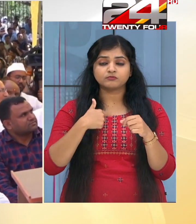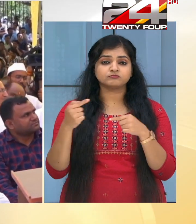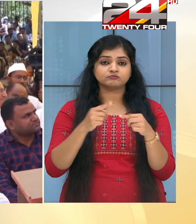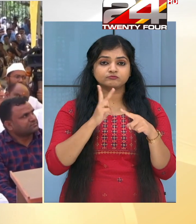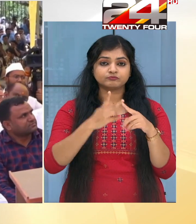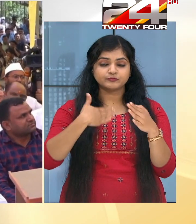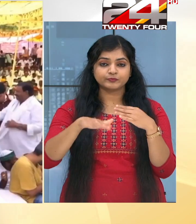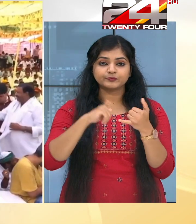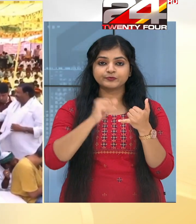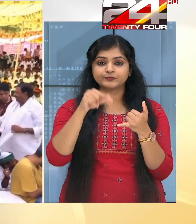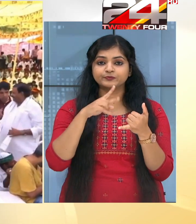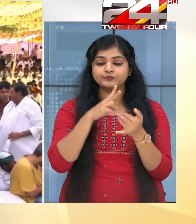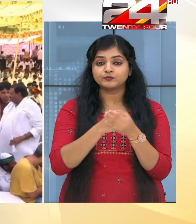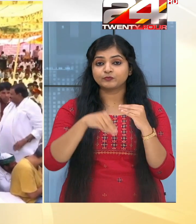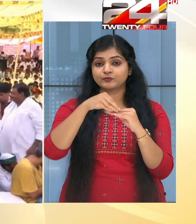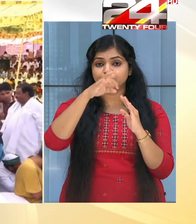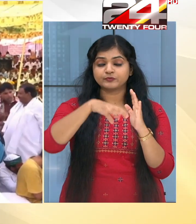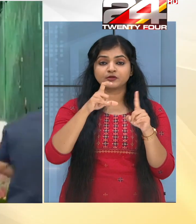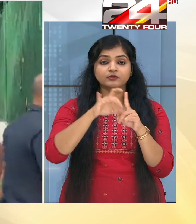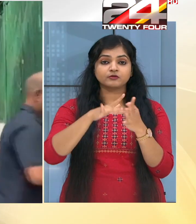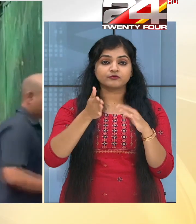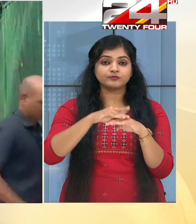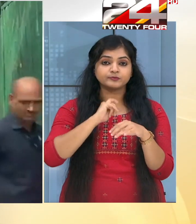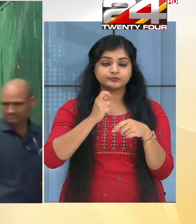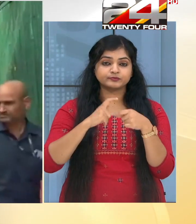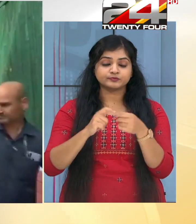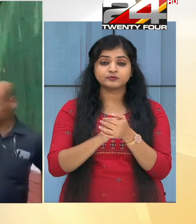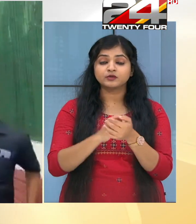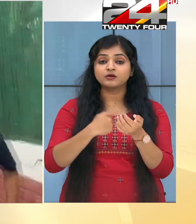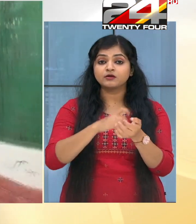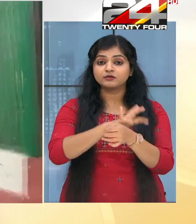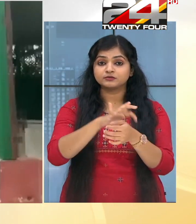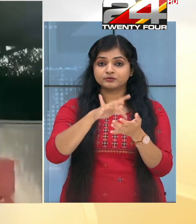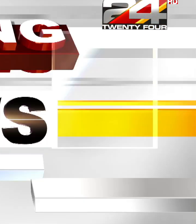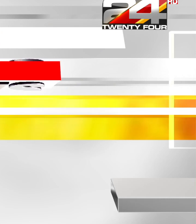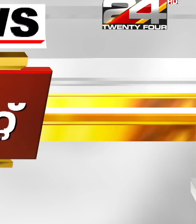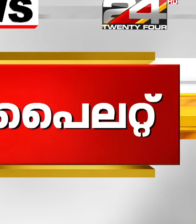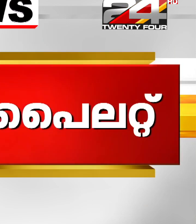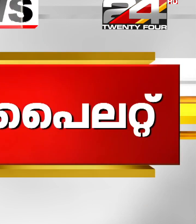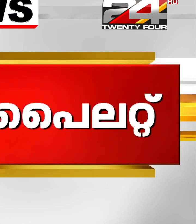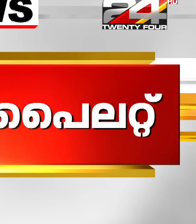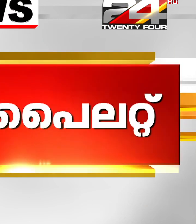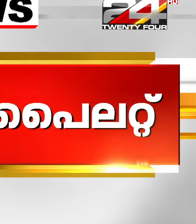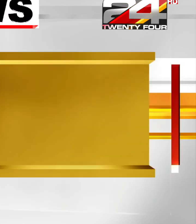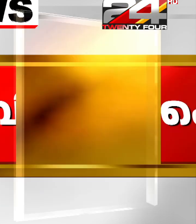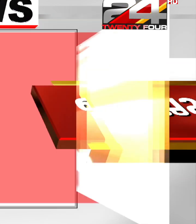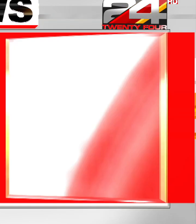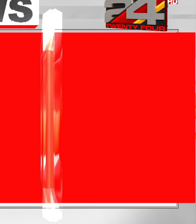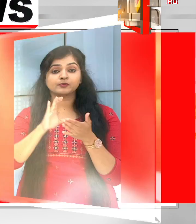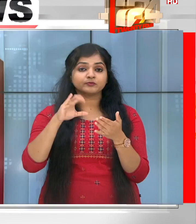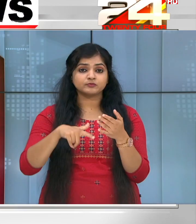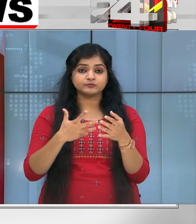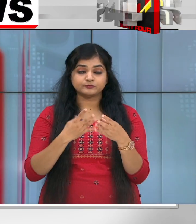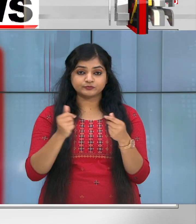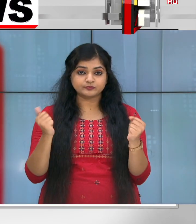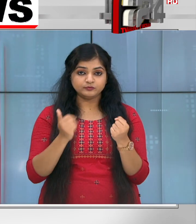പൈലറ്റ് വ്യക്തമാക്കി. വിവരങ്ങളുമായി ആർ രാധാകൃഷ്ണൻ ചേർന്നിട്ടതിൽ നിന്നും. ആർ കെ, ഈ രാജസ്ഥാനിലെ പ്രശ്നം എങ്ങനെയെങ്കിലും പരിഹരിക്കാനുള്ള ശ്രമങ്ങൾ ഹൈക്കമാൻഡ് നടത്തുമ്പോഴാണ് ഈ